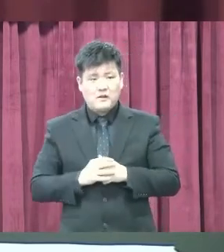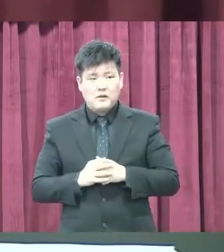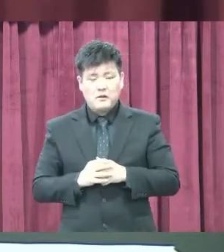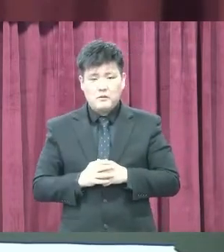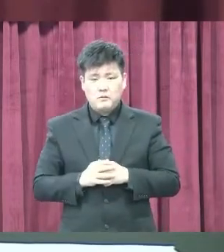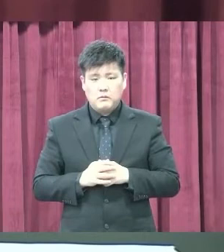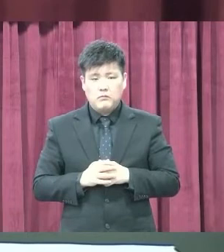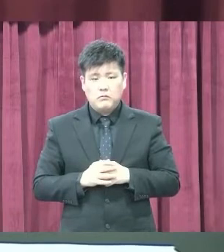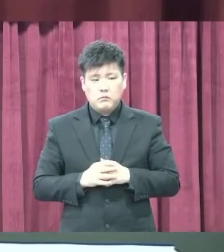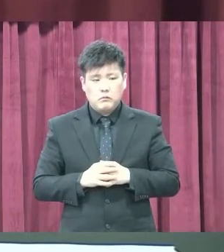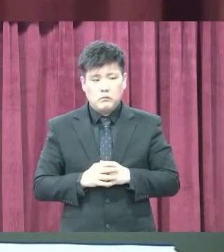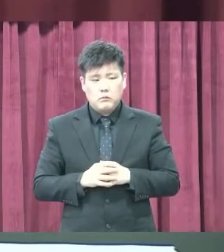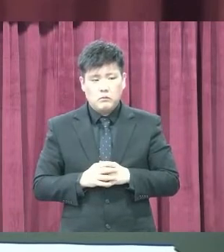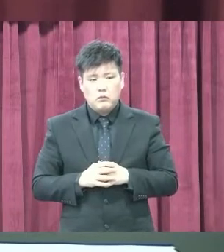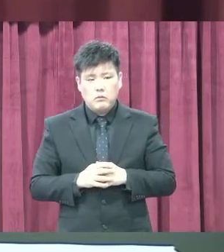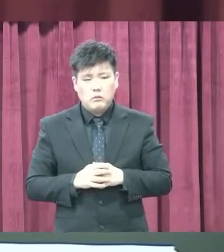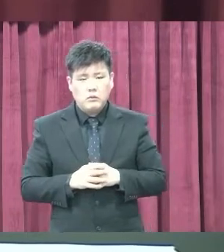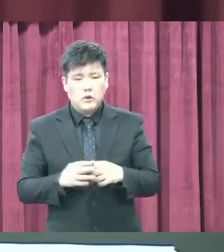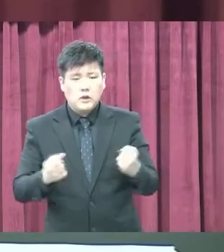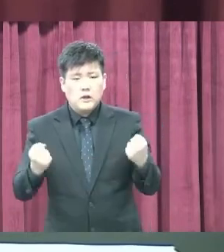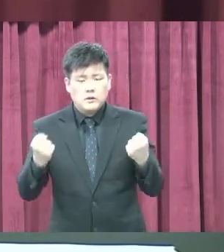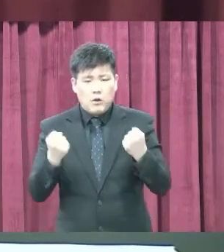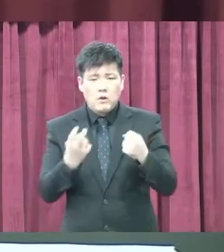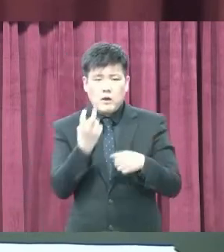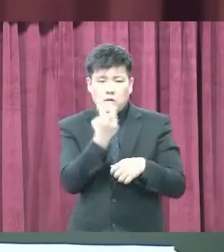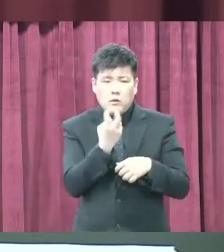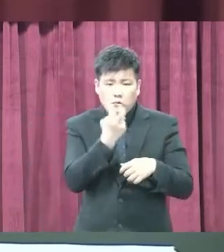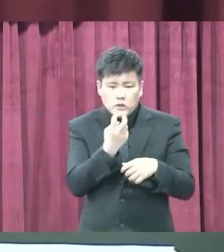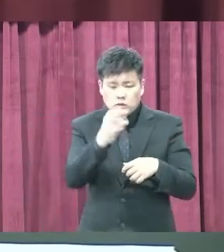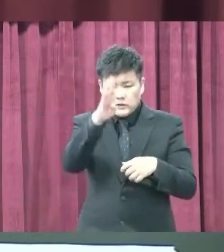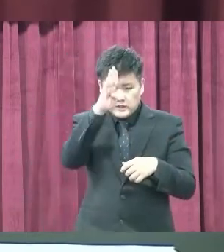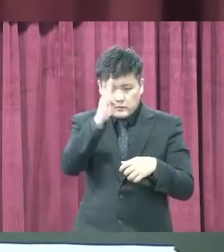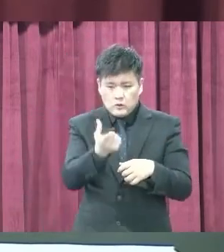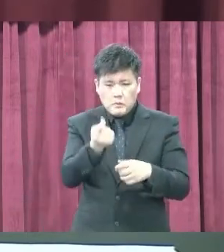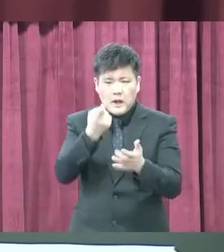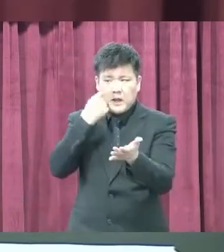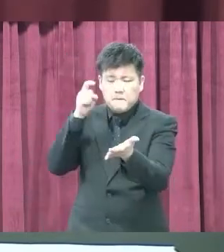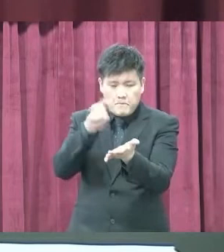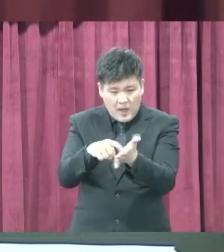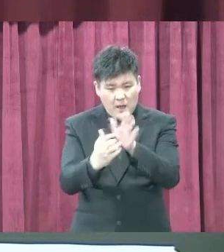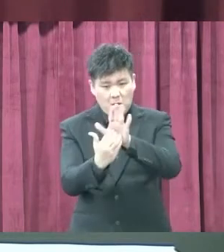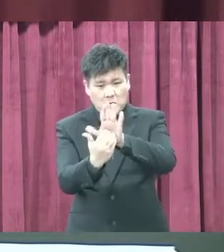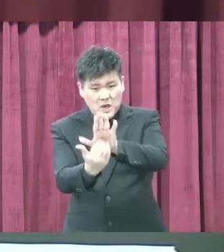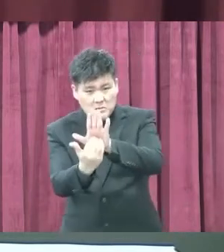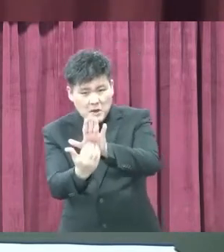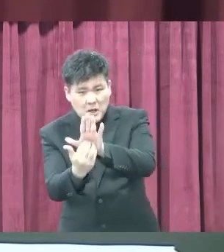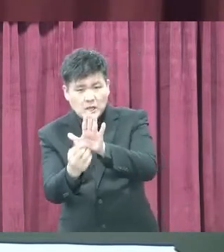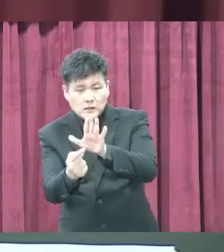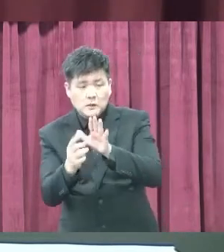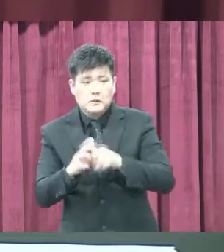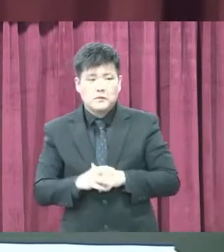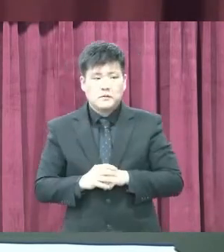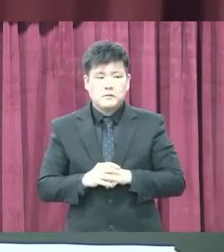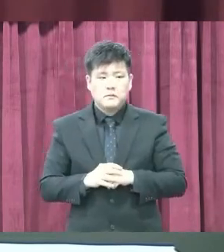장애인 뭐든지 건강 검진을 해서 질병을 조기에 발견을 하고 예방을 해서 뭐